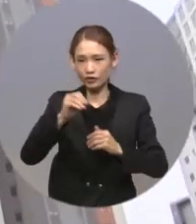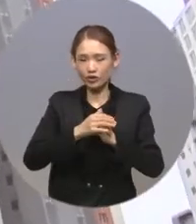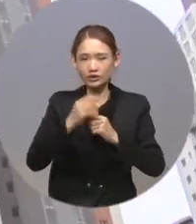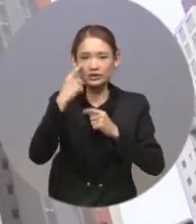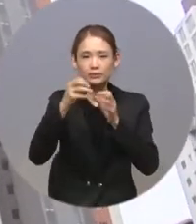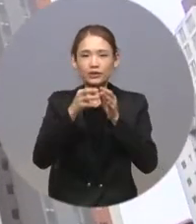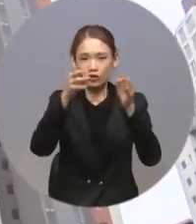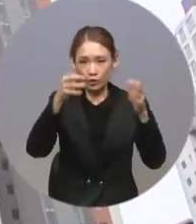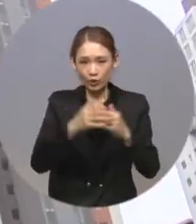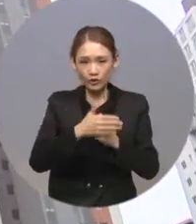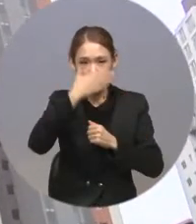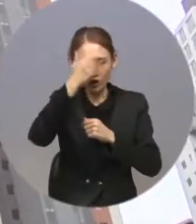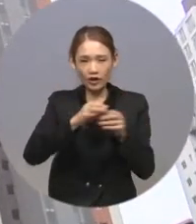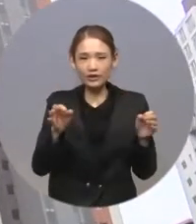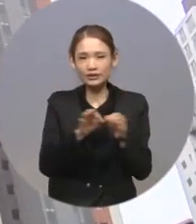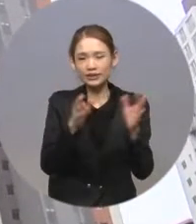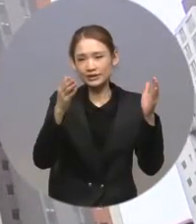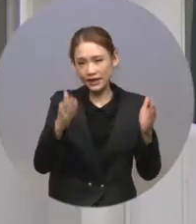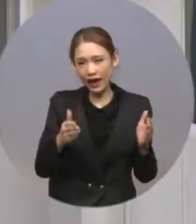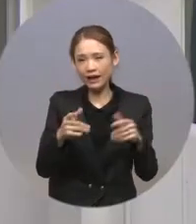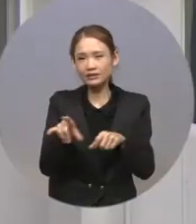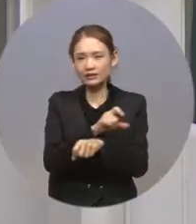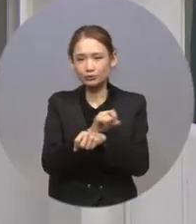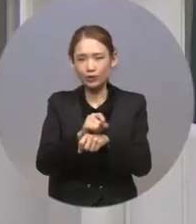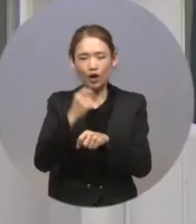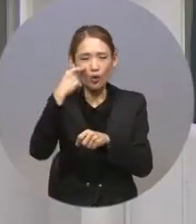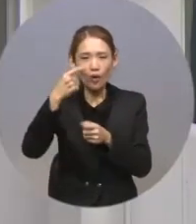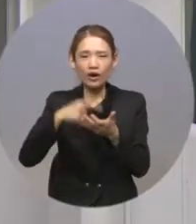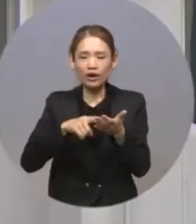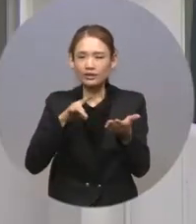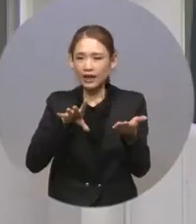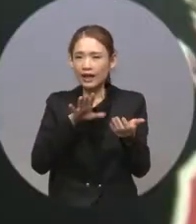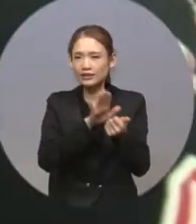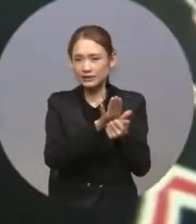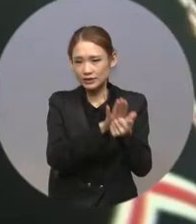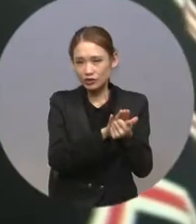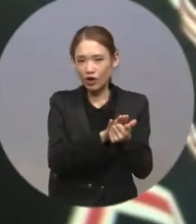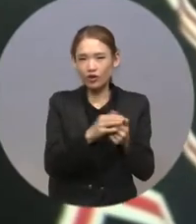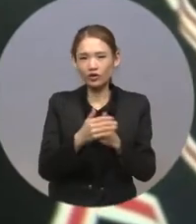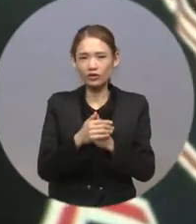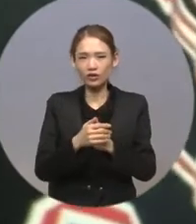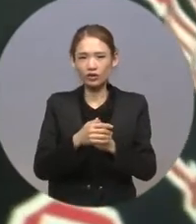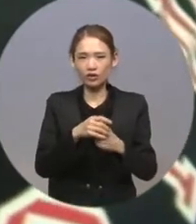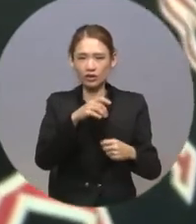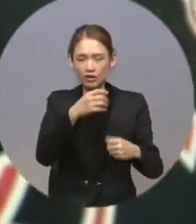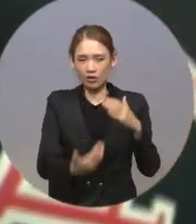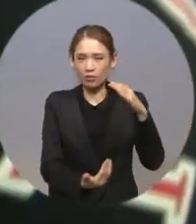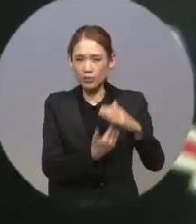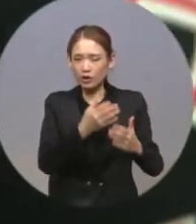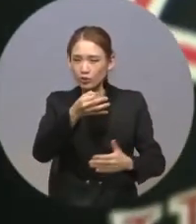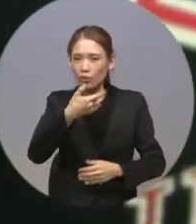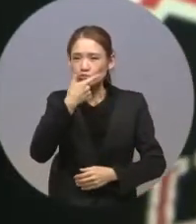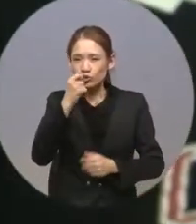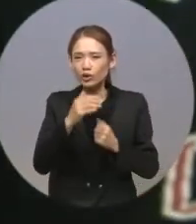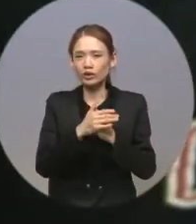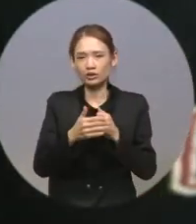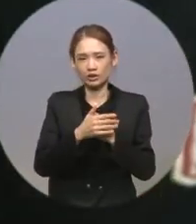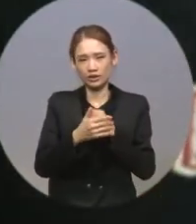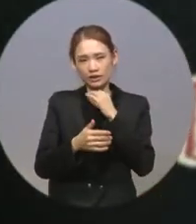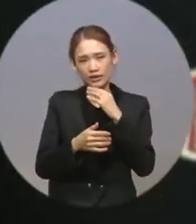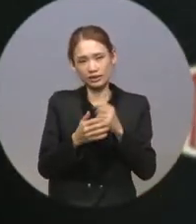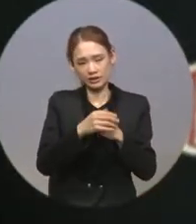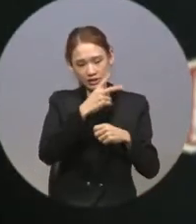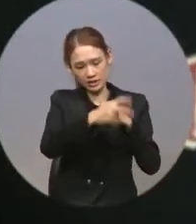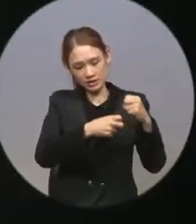청년 1시 특별 월세 지원사업 을 시행합니다 목돈이 부족한 청년을 위해서는 20에서 30